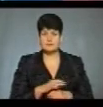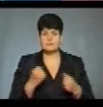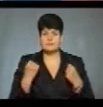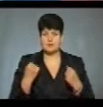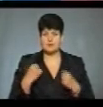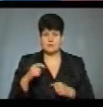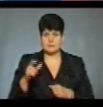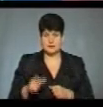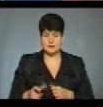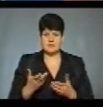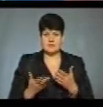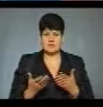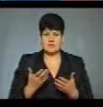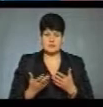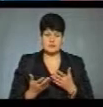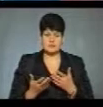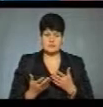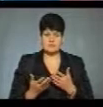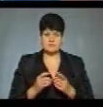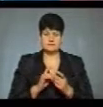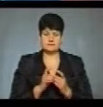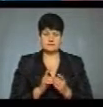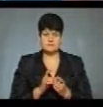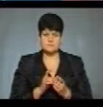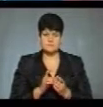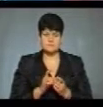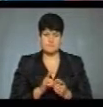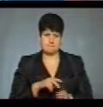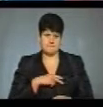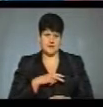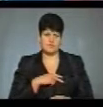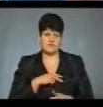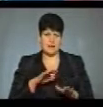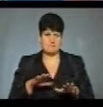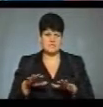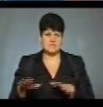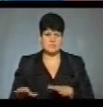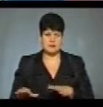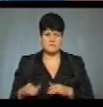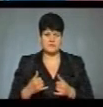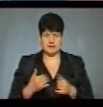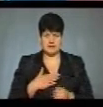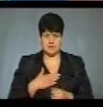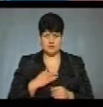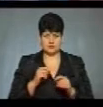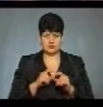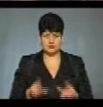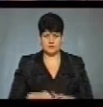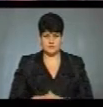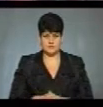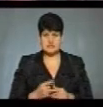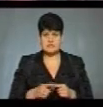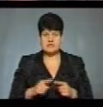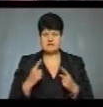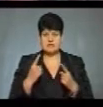спортсменом, який виборював призові місця для нашої школи. Це